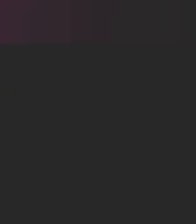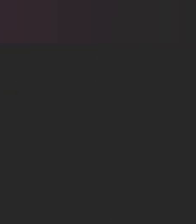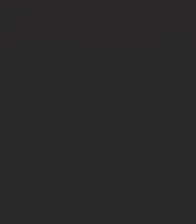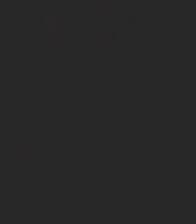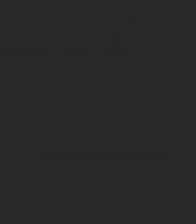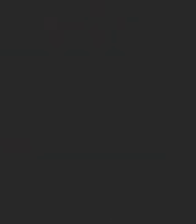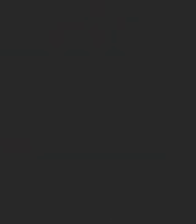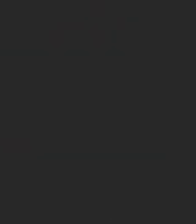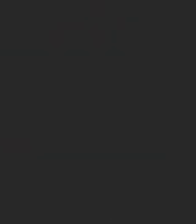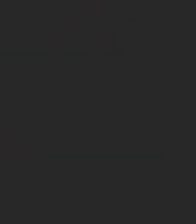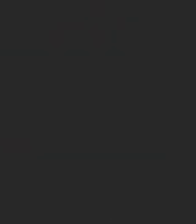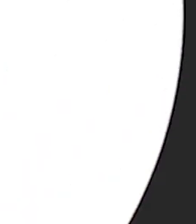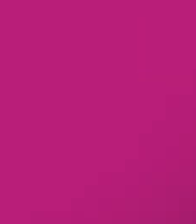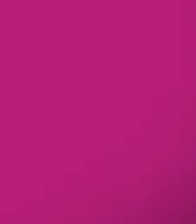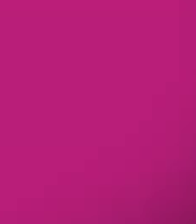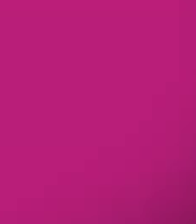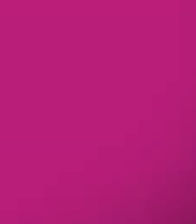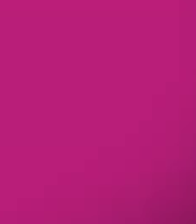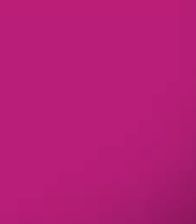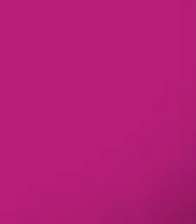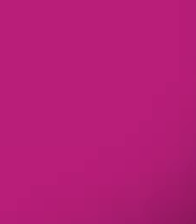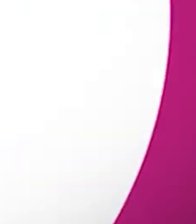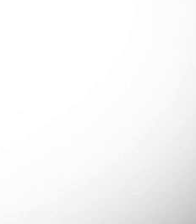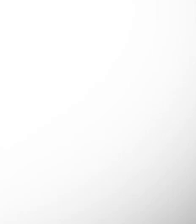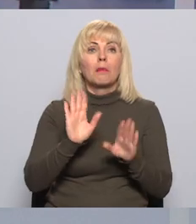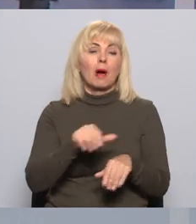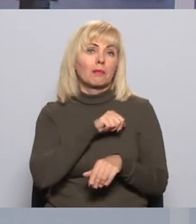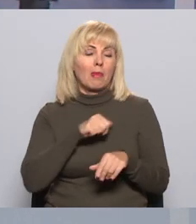Re, visi ēters ir te!